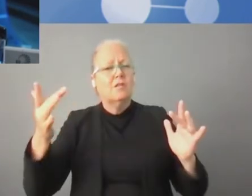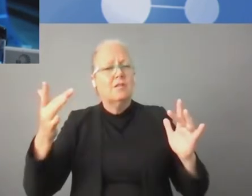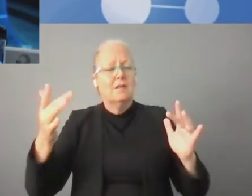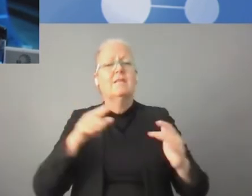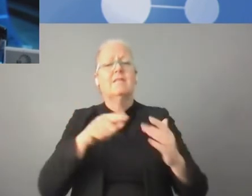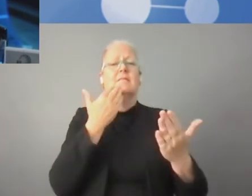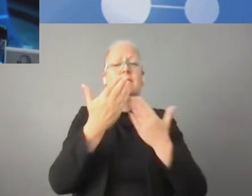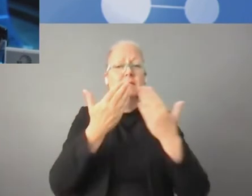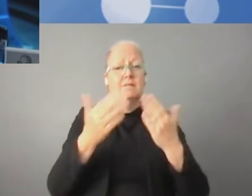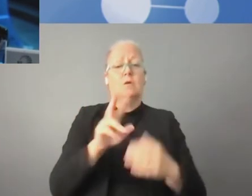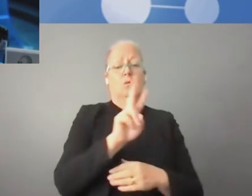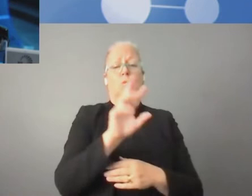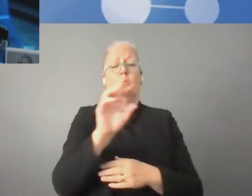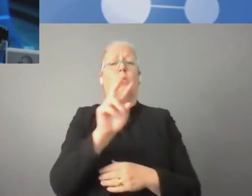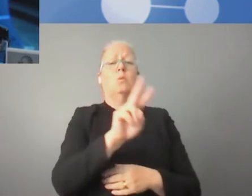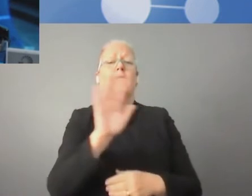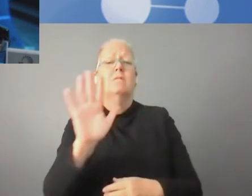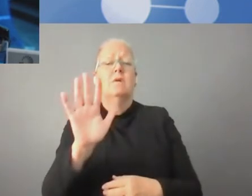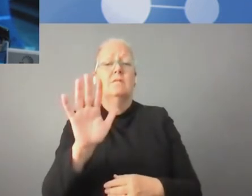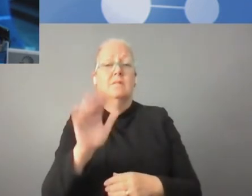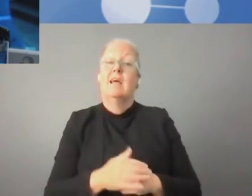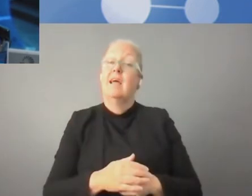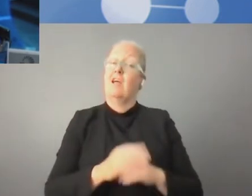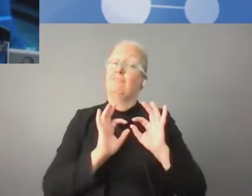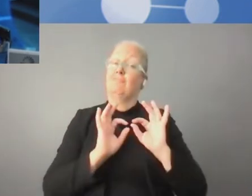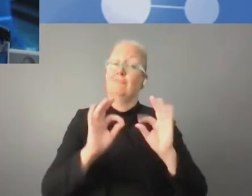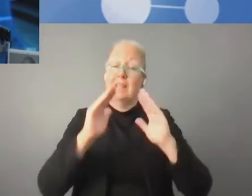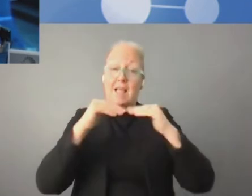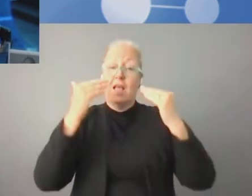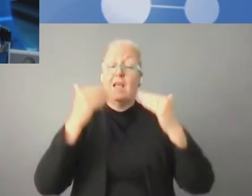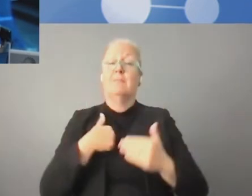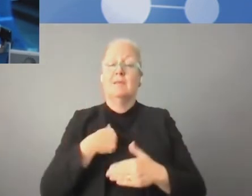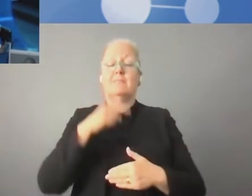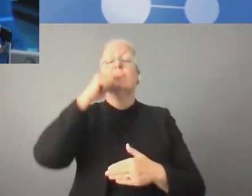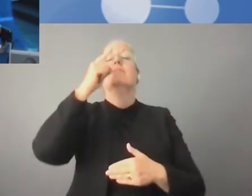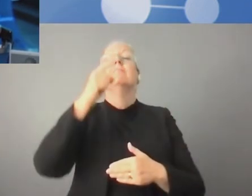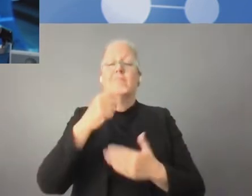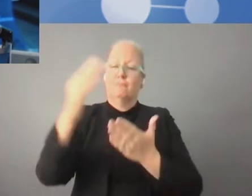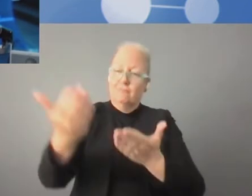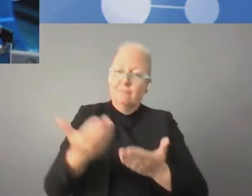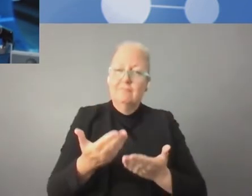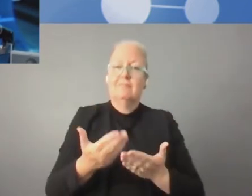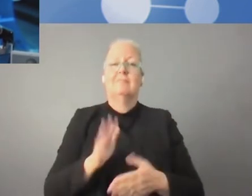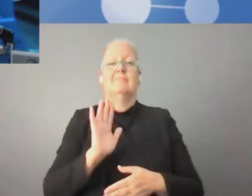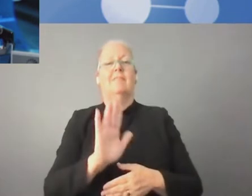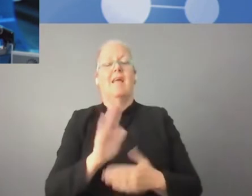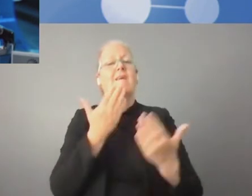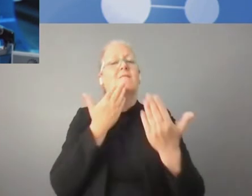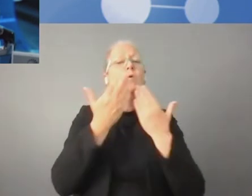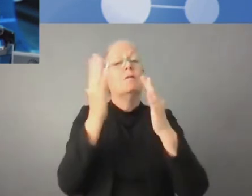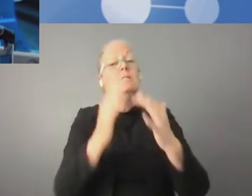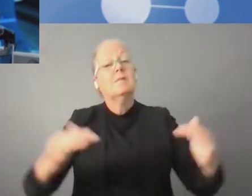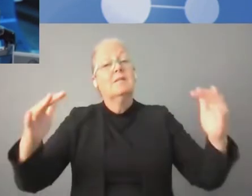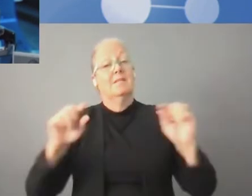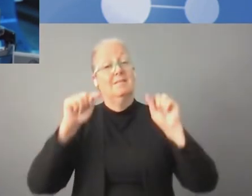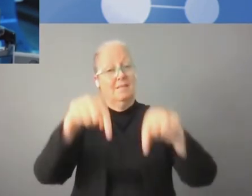有单位和国家之间的合作，我们支持而且欢迎这方面的对话。联合国已